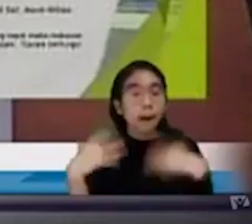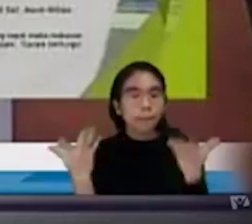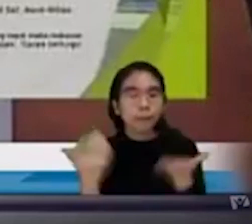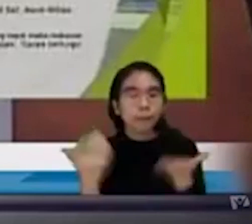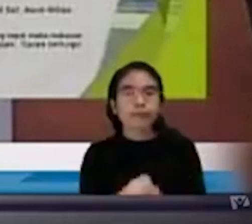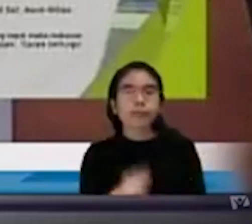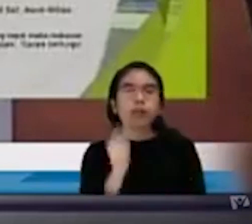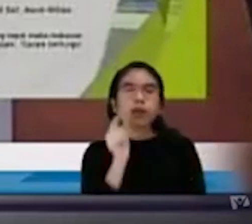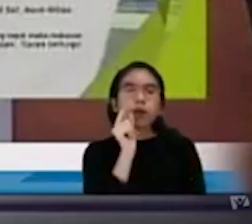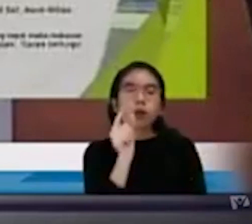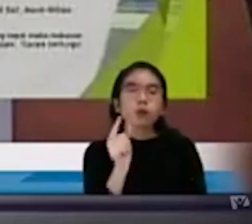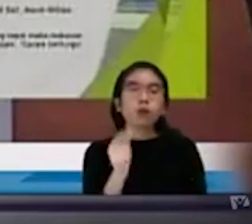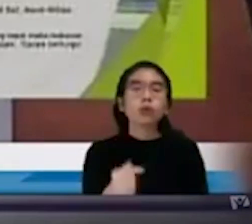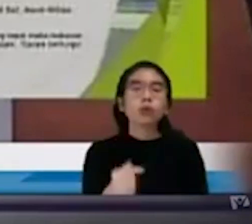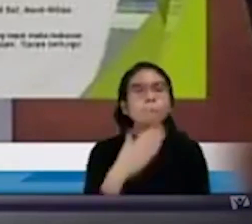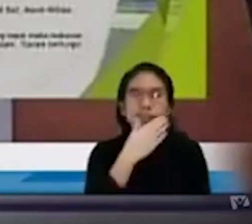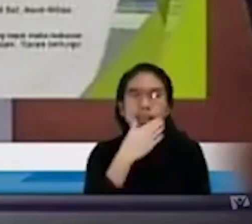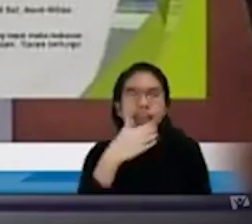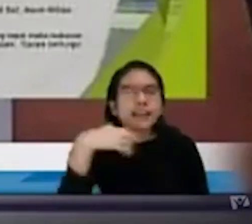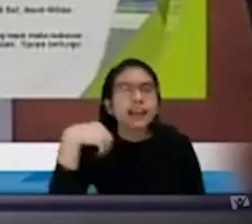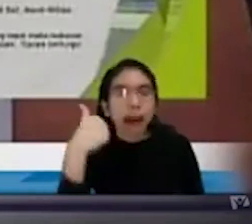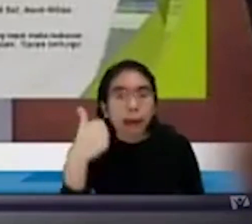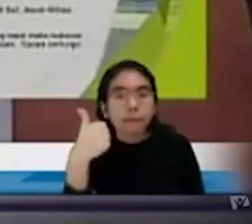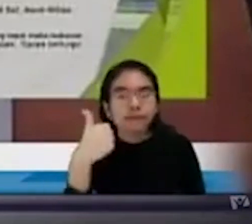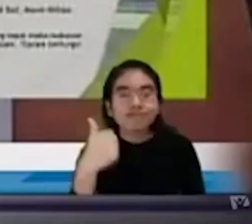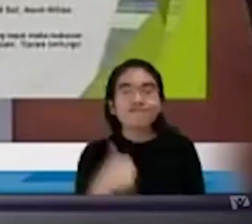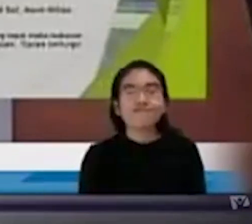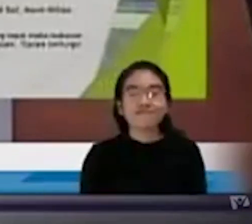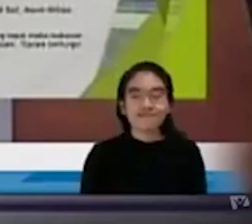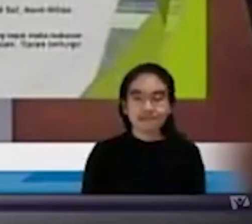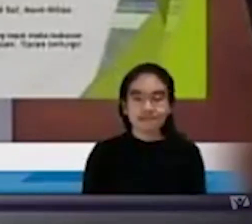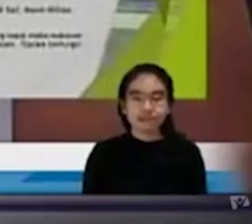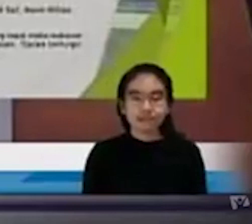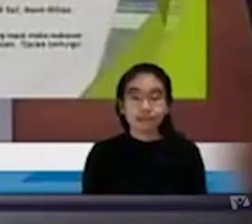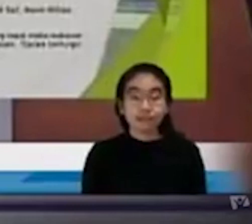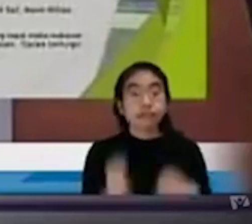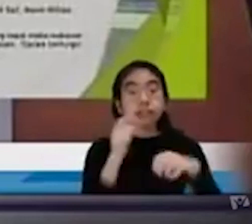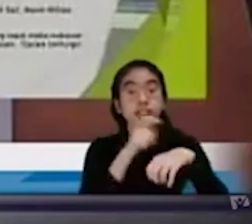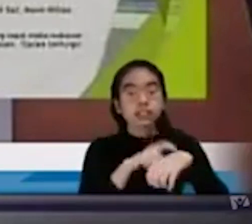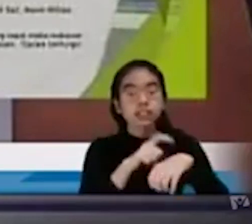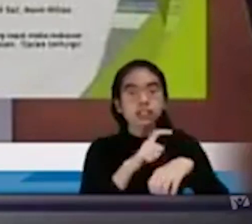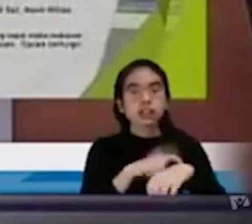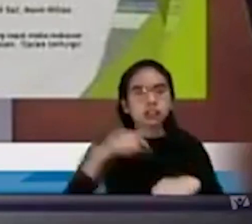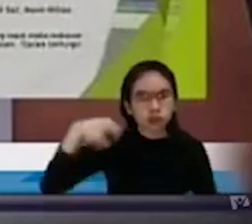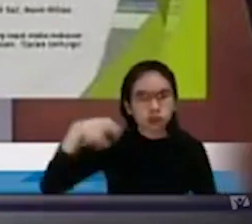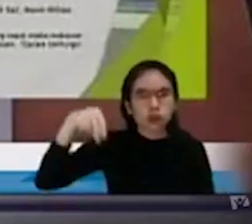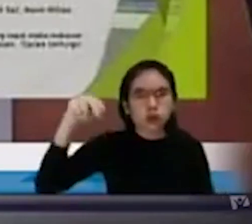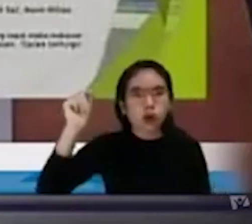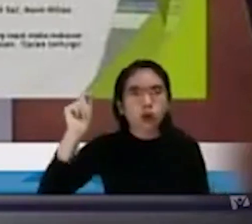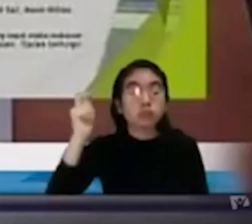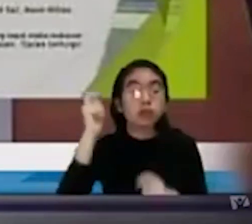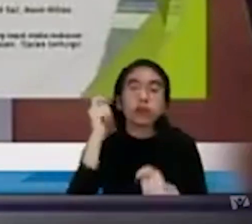inilah hebatnya garam itu. Ketika garam digunakan dalam satu masakan, dalam takaran yang tepat,